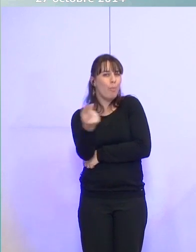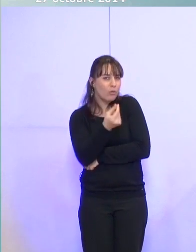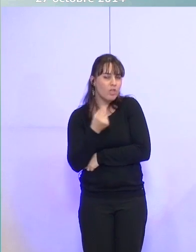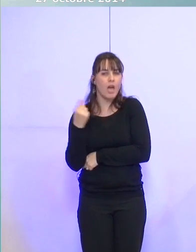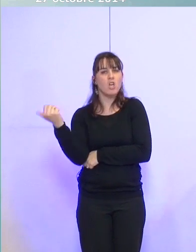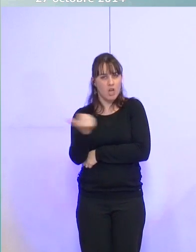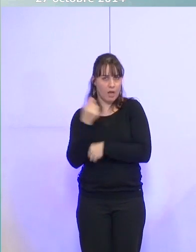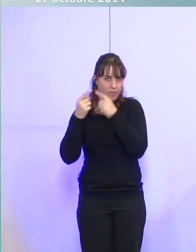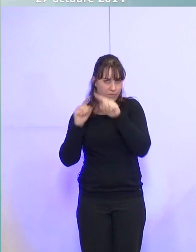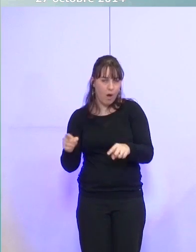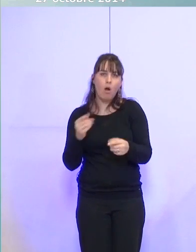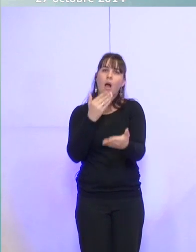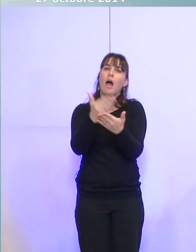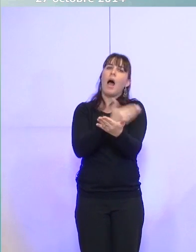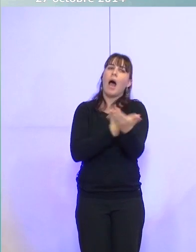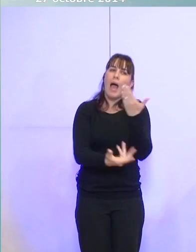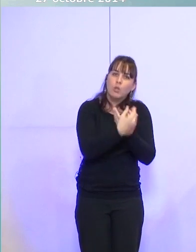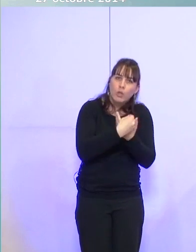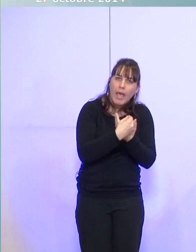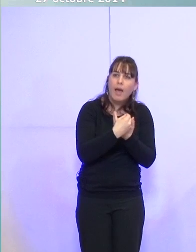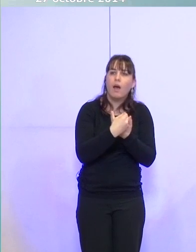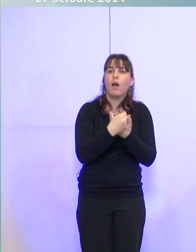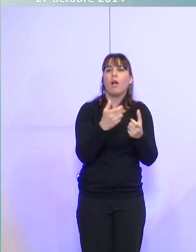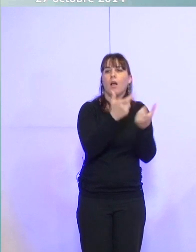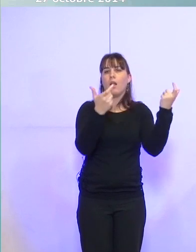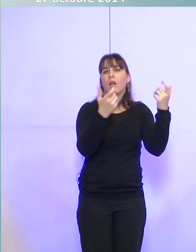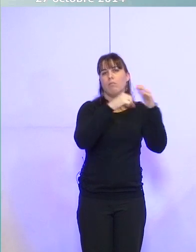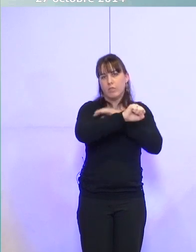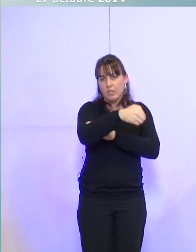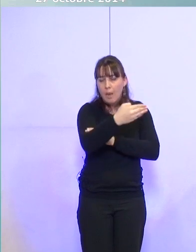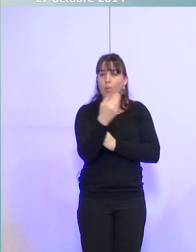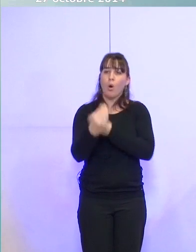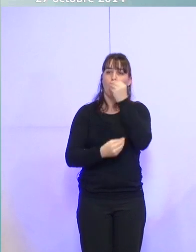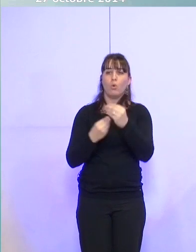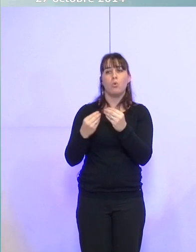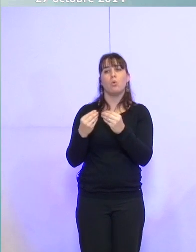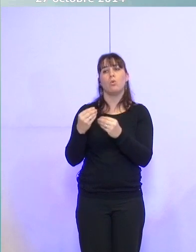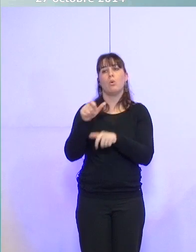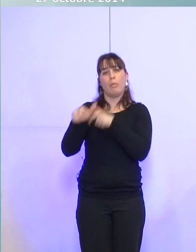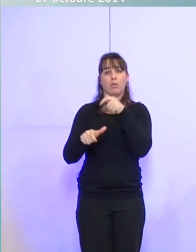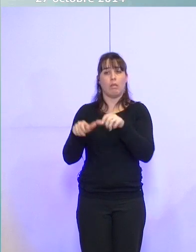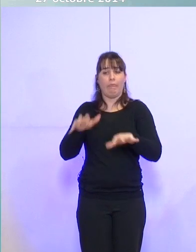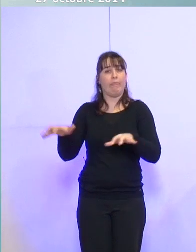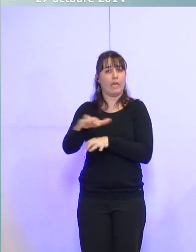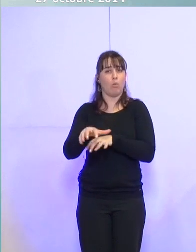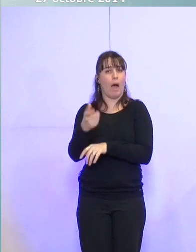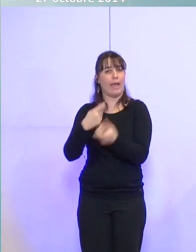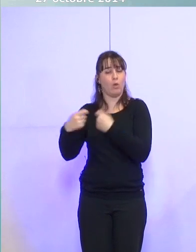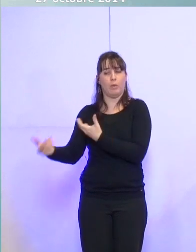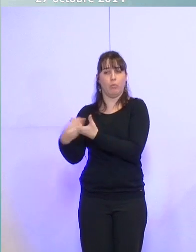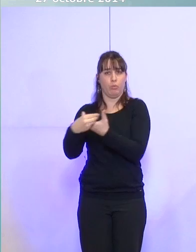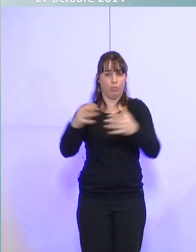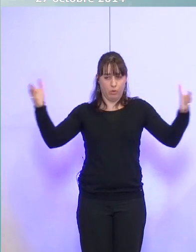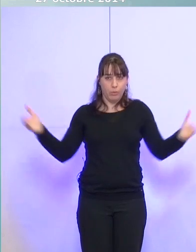économiques, que ce soit les actionnaires de la société d'économie mixte ou les acteurs économiques du territoire, c'est bien cette